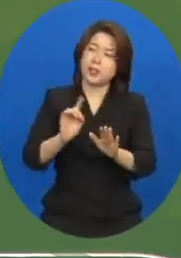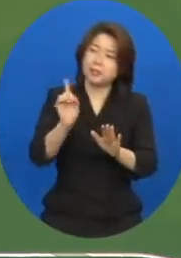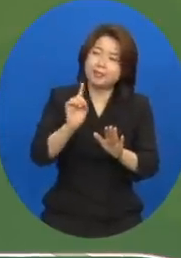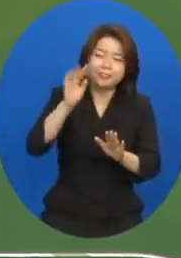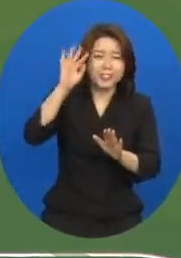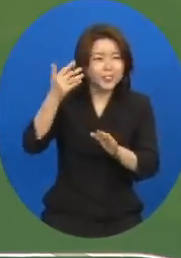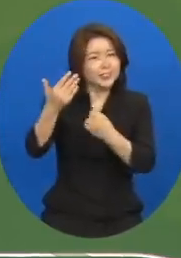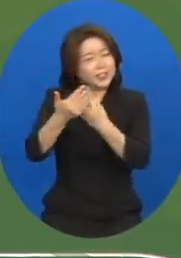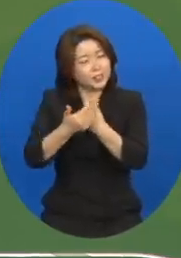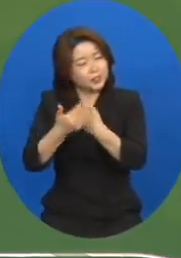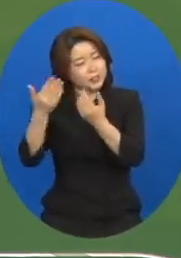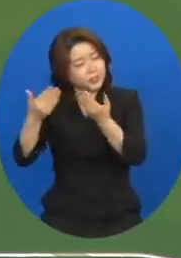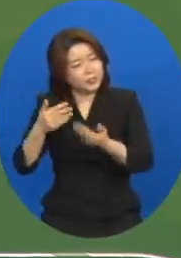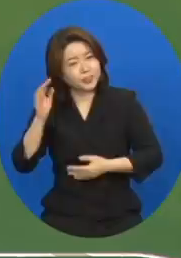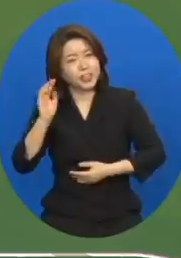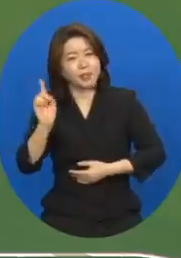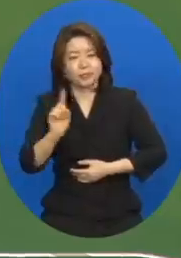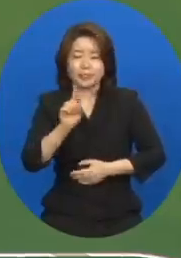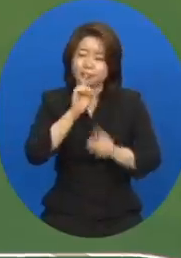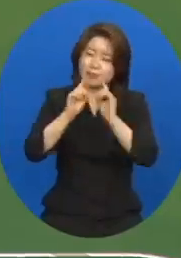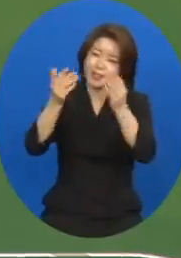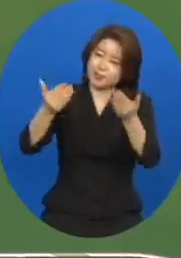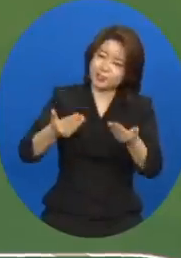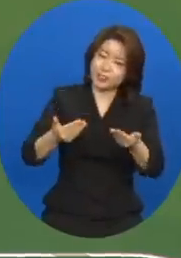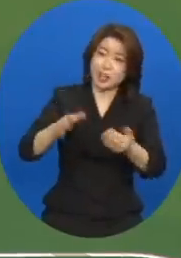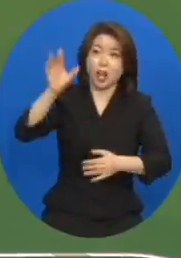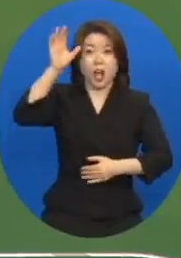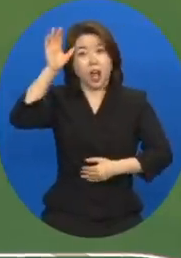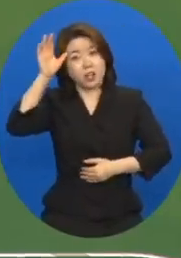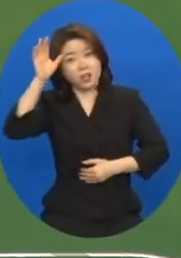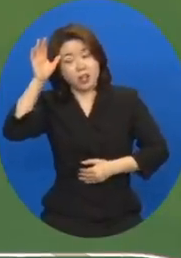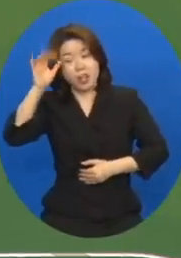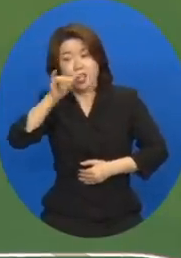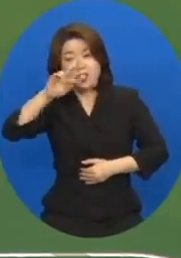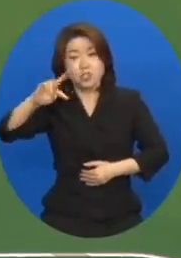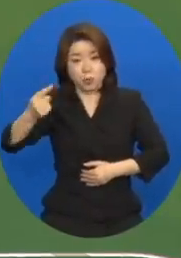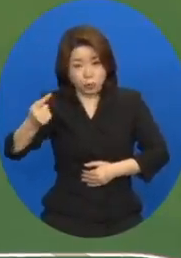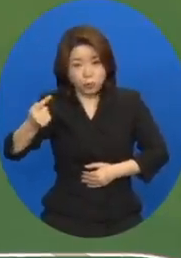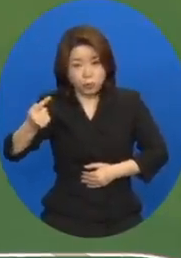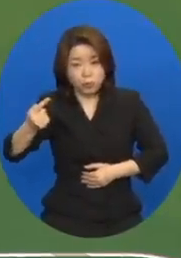은혜를 주실까? 이번에는 무슨 말씀을 주실까? 그렇게 기대를 하고 있어도